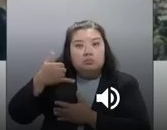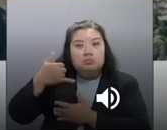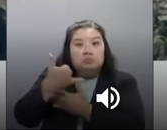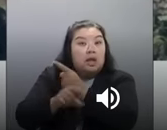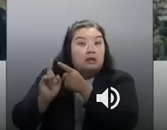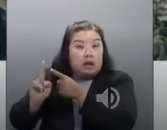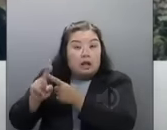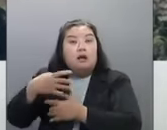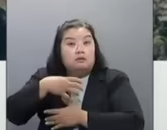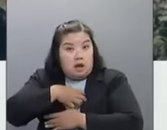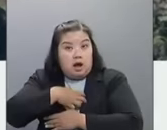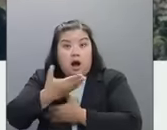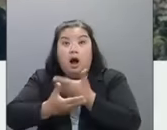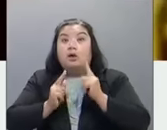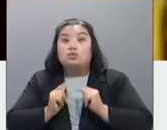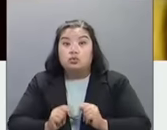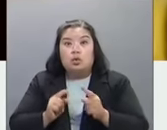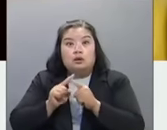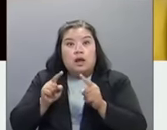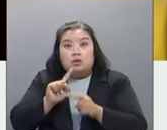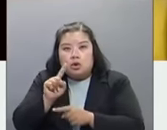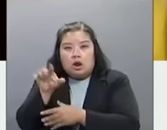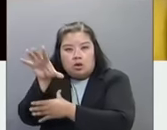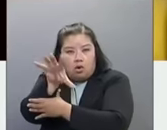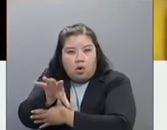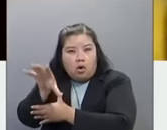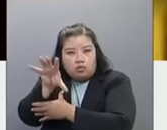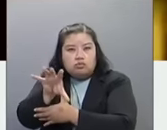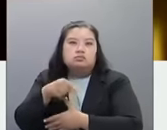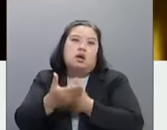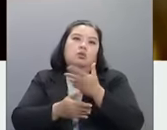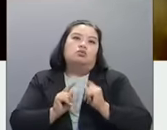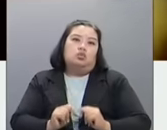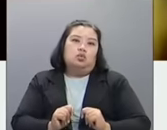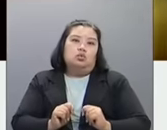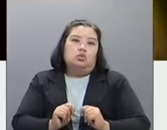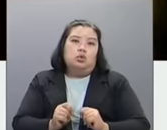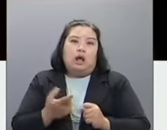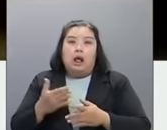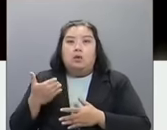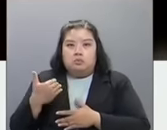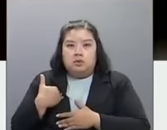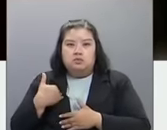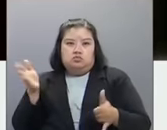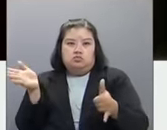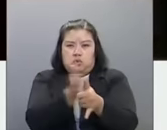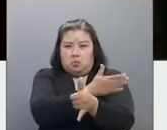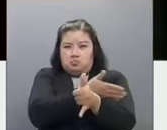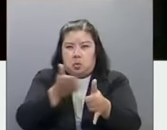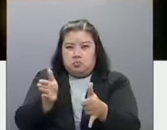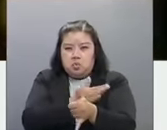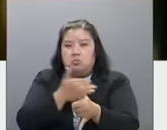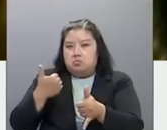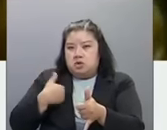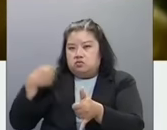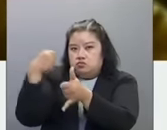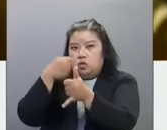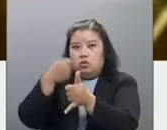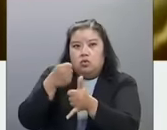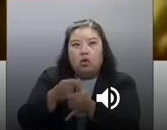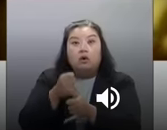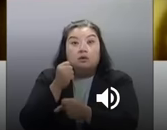นี่สิก่อน ออกมาทำงานขายบริการการทำร้ายทุบตีลูกจ้างที่ทำงานสแกมเมอร์อยากเป็